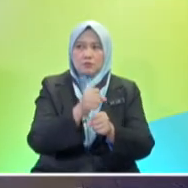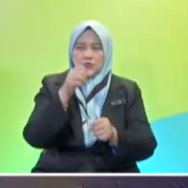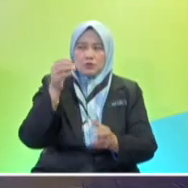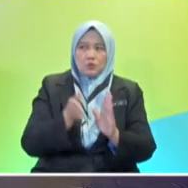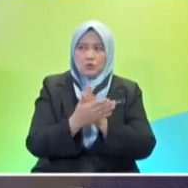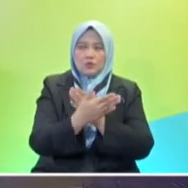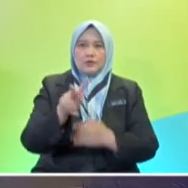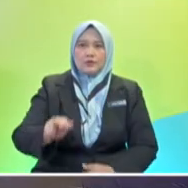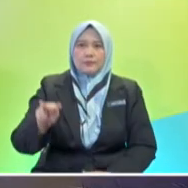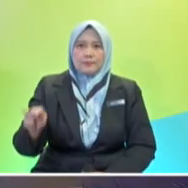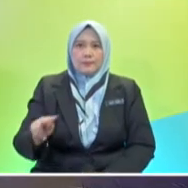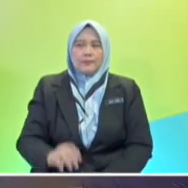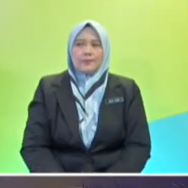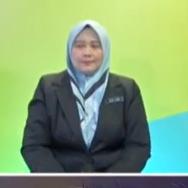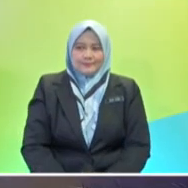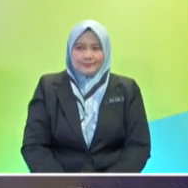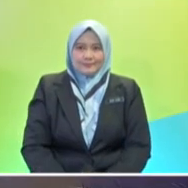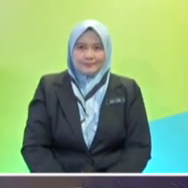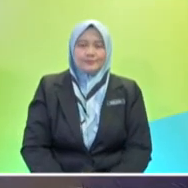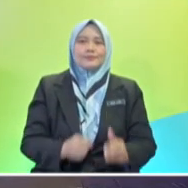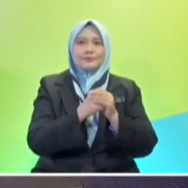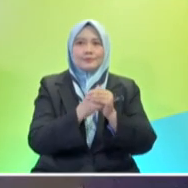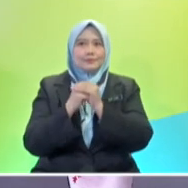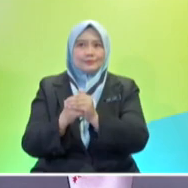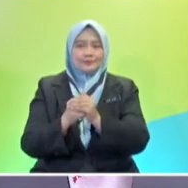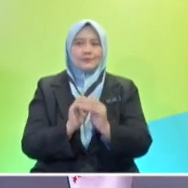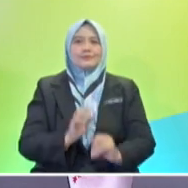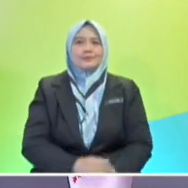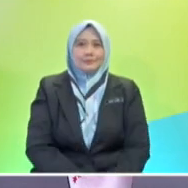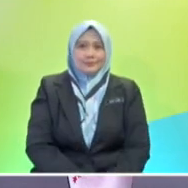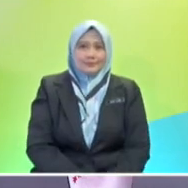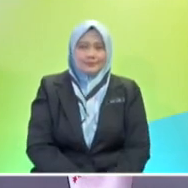untuk Irfan. Lima wah juga untuk bacaan beliau. Lima wah,